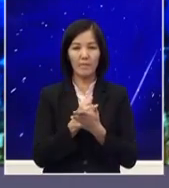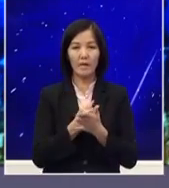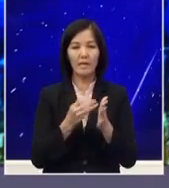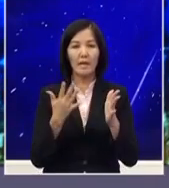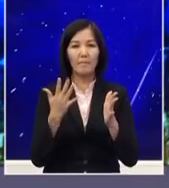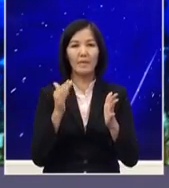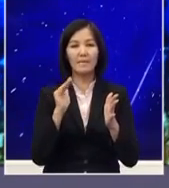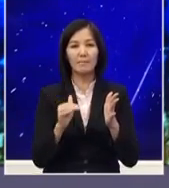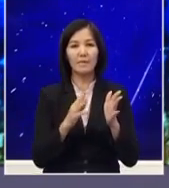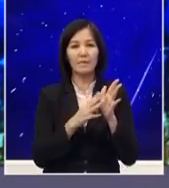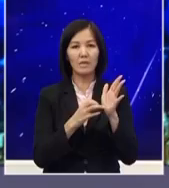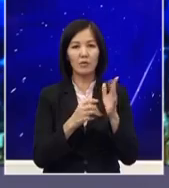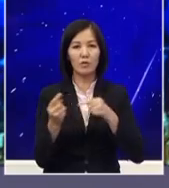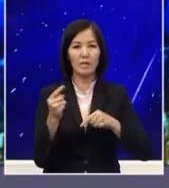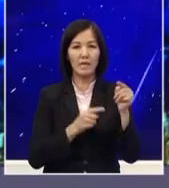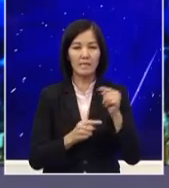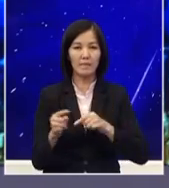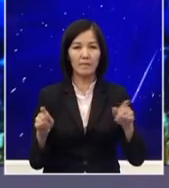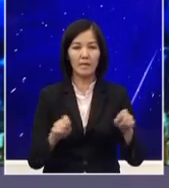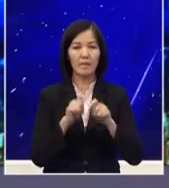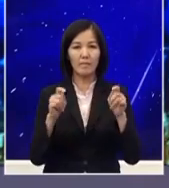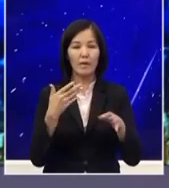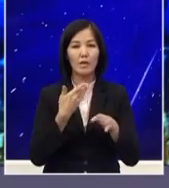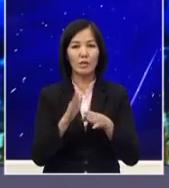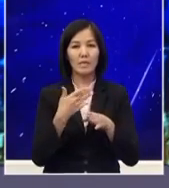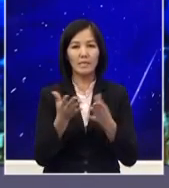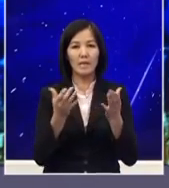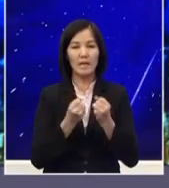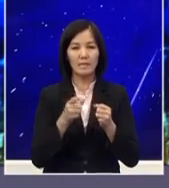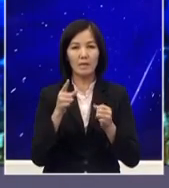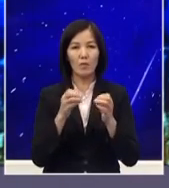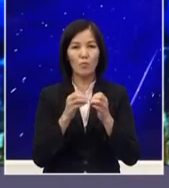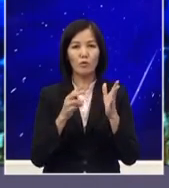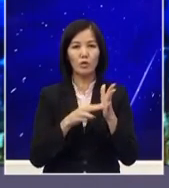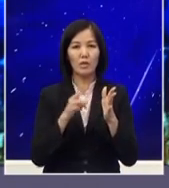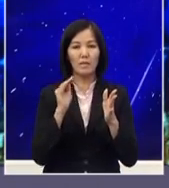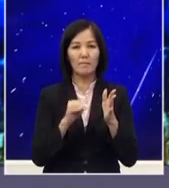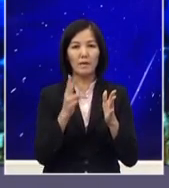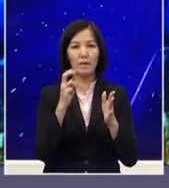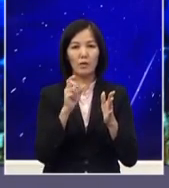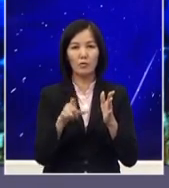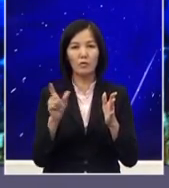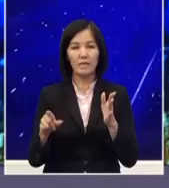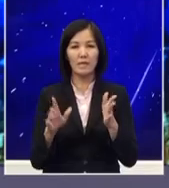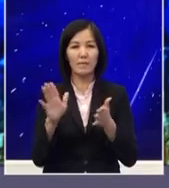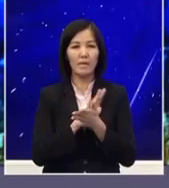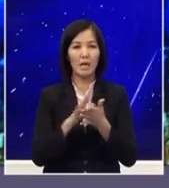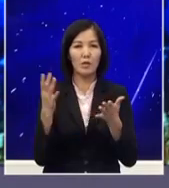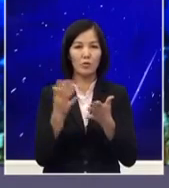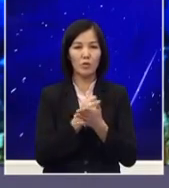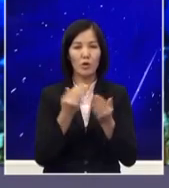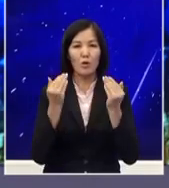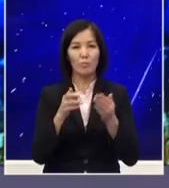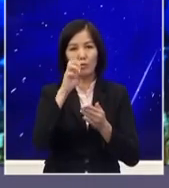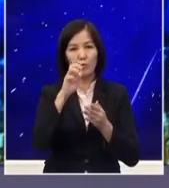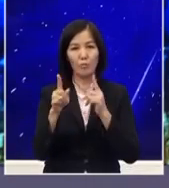Оның ішінде 5800-і кәсіпкерлікпен айналысуға жеңілдетілген несие алса, 17200 адам қайтарымсыз грант ұтқан. Бұл туралы